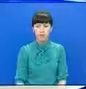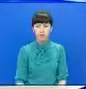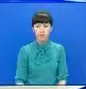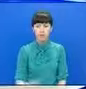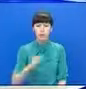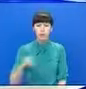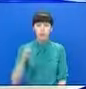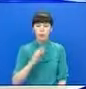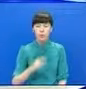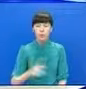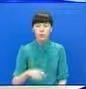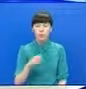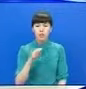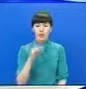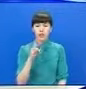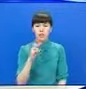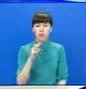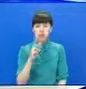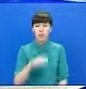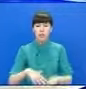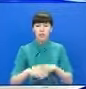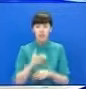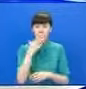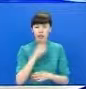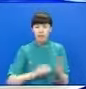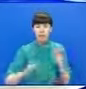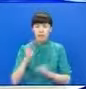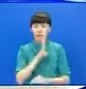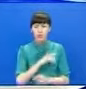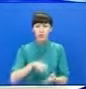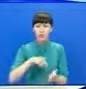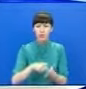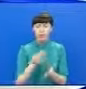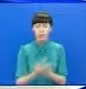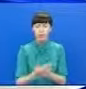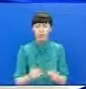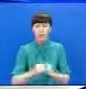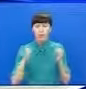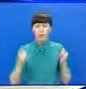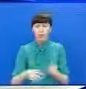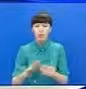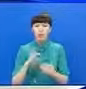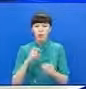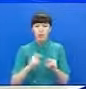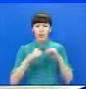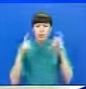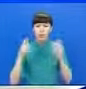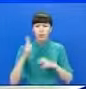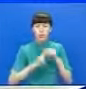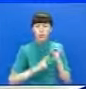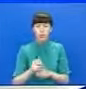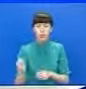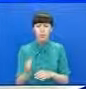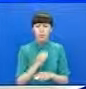Түлкібас ауданындағы Жанкент мөлтек ауданы жаңаша келбетке ие болды. Қала үлгісінде дами бастаған мекенде әлеуметтік нысандардың құрылысы